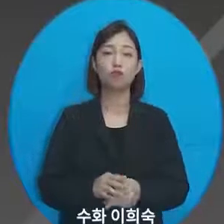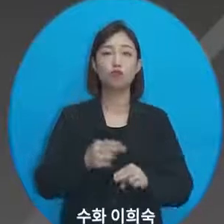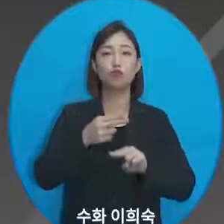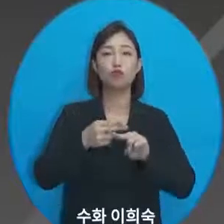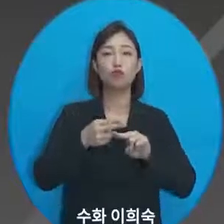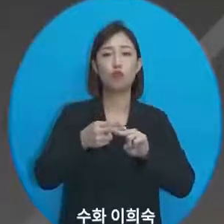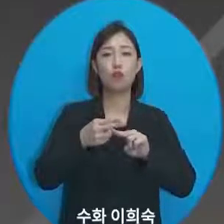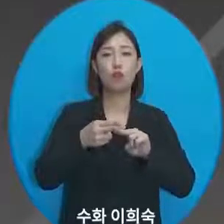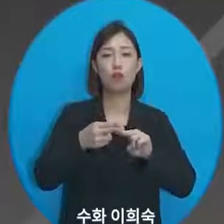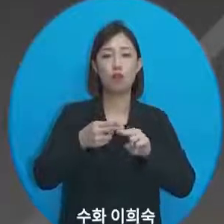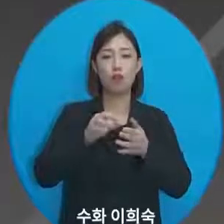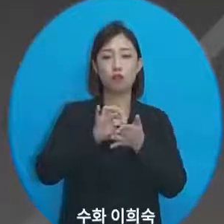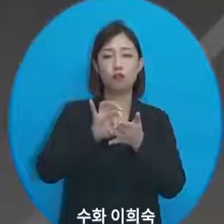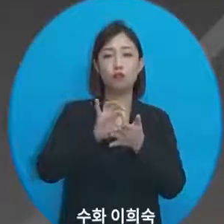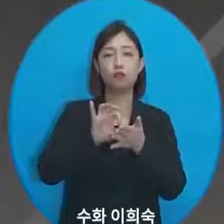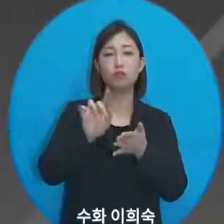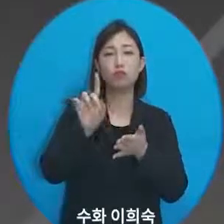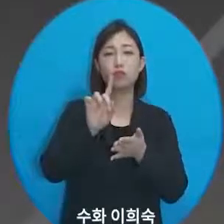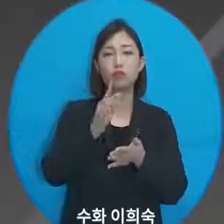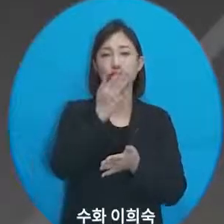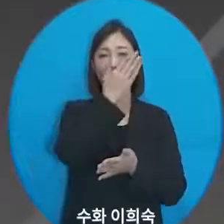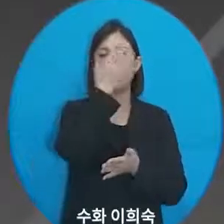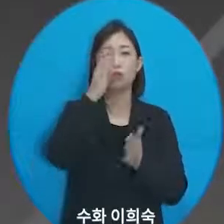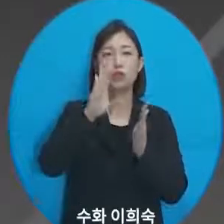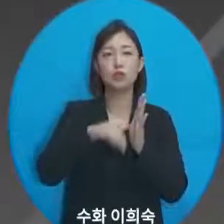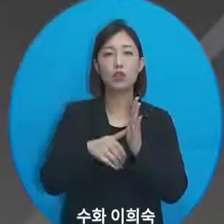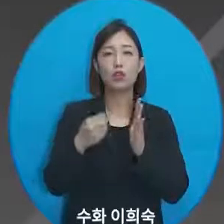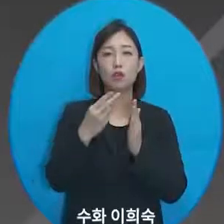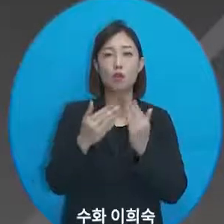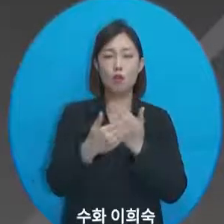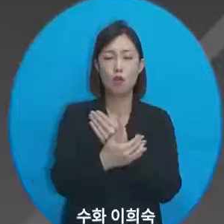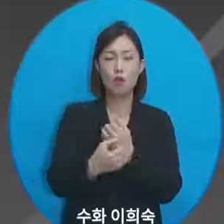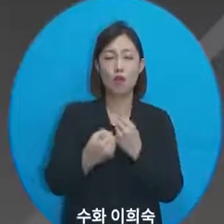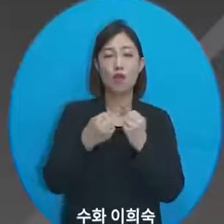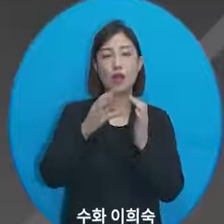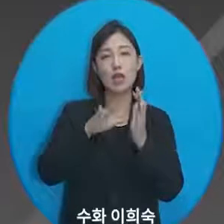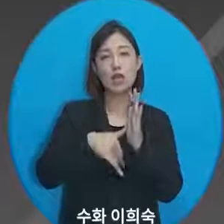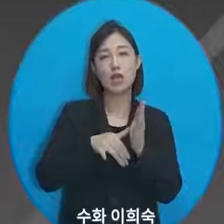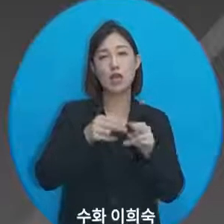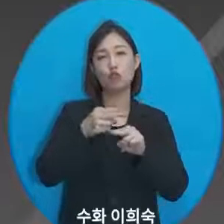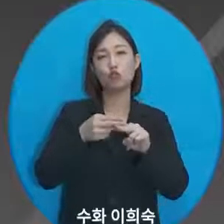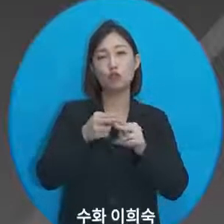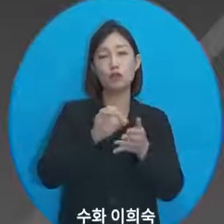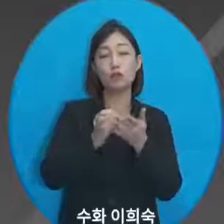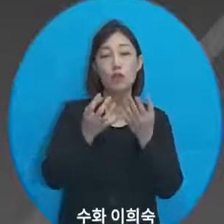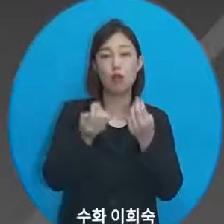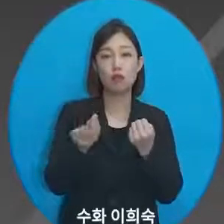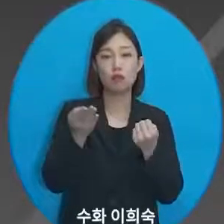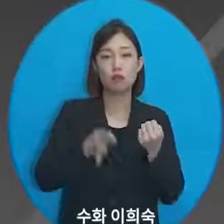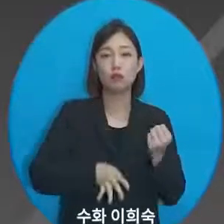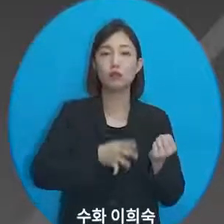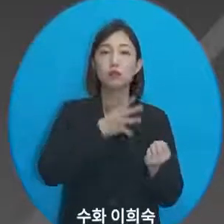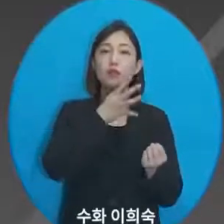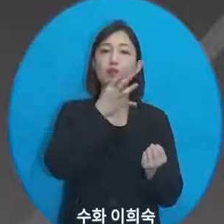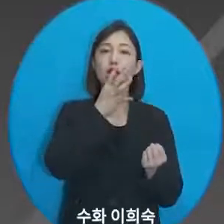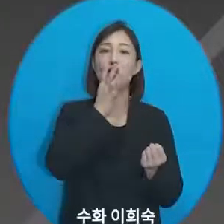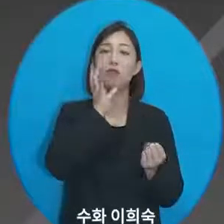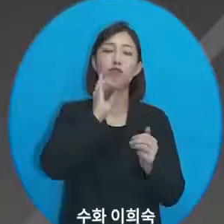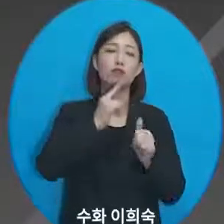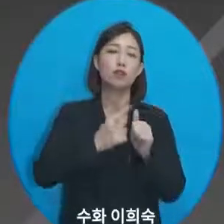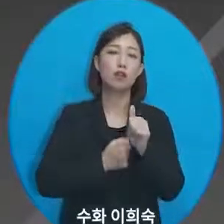이용도 건강할 때 이용률이 높아지지 나이가 들거나 몸이 불편했을 땐 주방 공간이